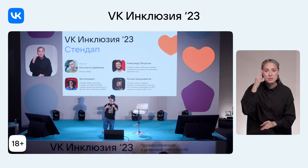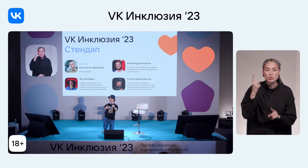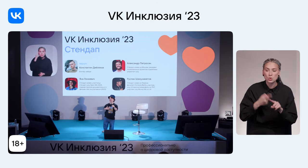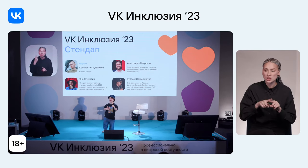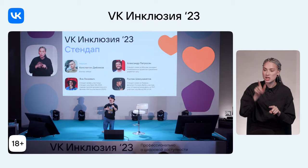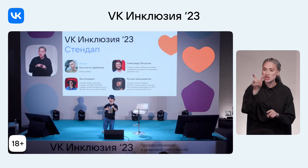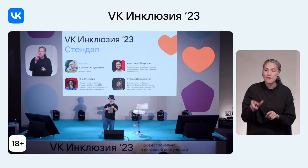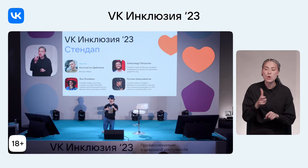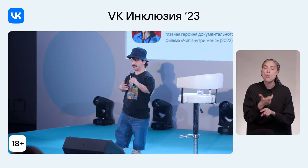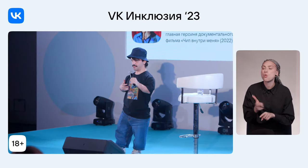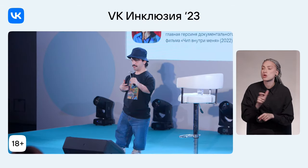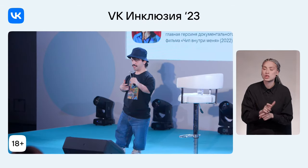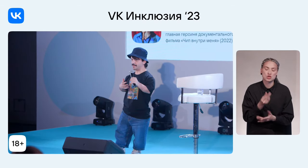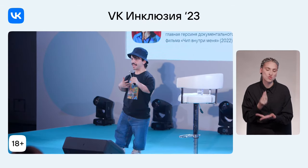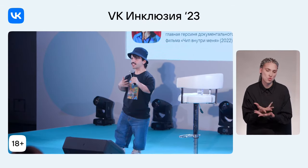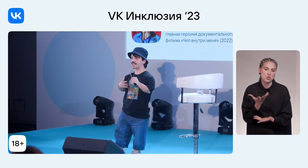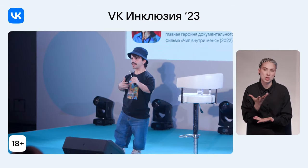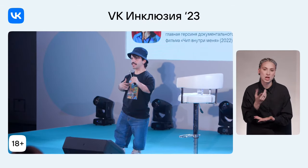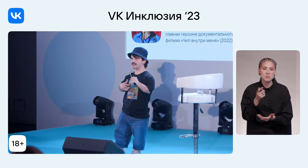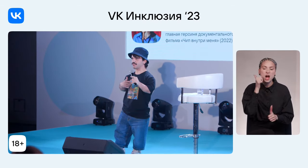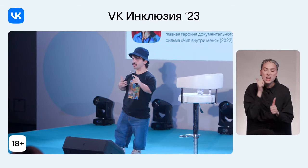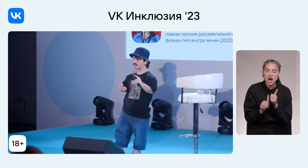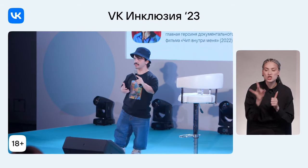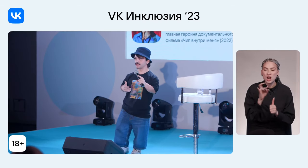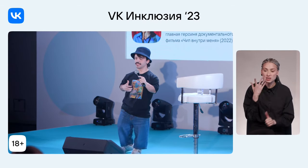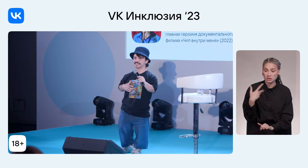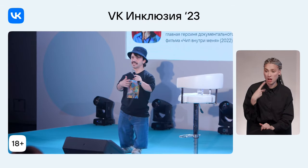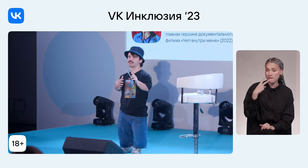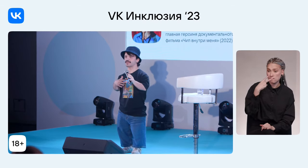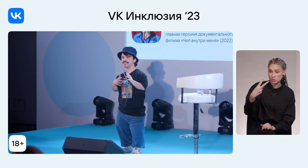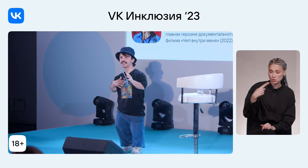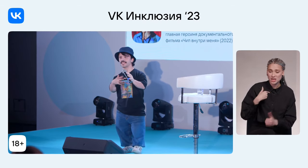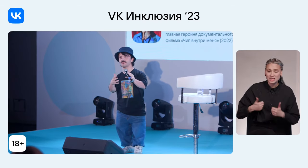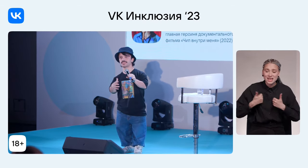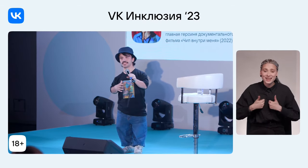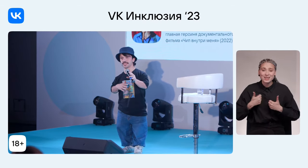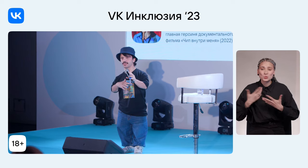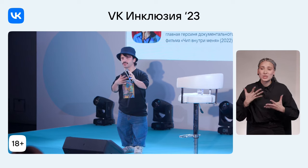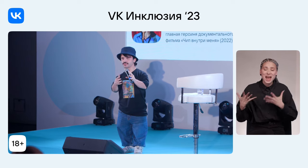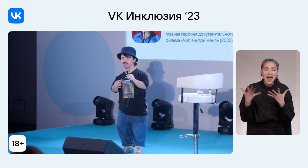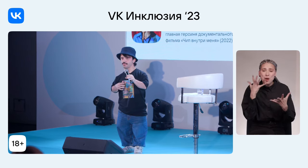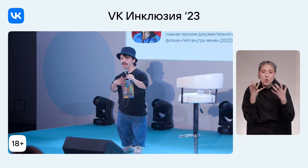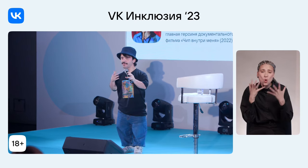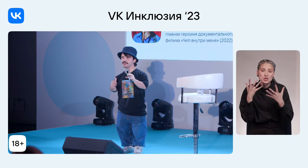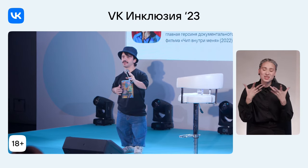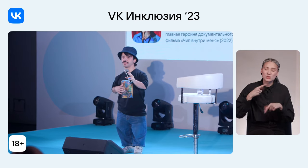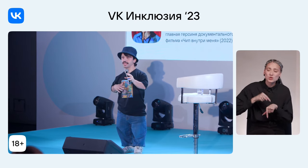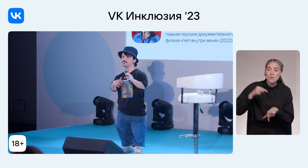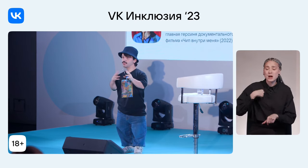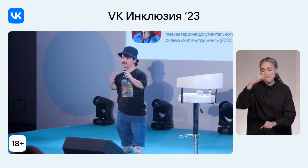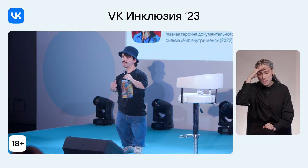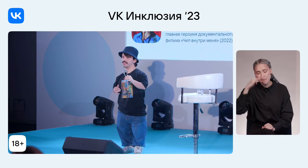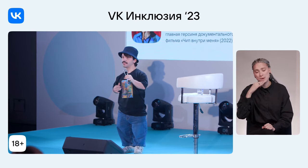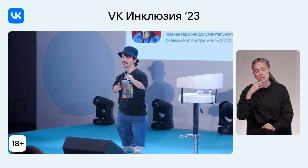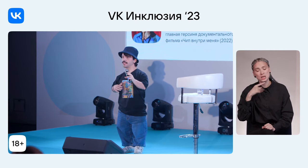мне очень сильно дорог. И теперь каждый раз, когда я его вижу, я стараюсь проявлять некие эмоции, некие чувства. Говорю: папа, я